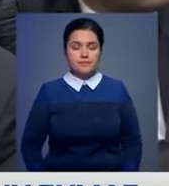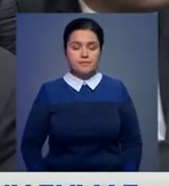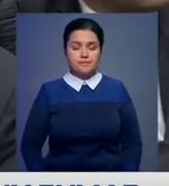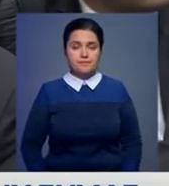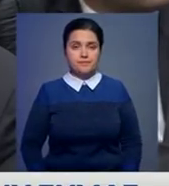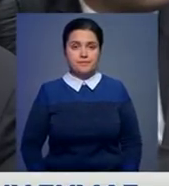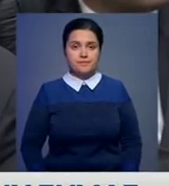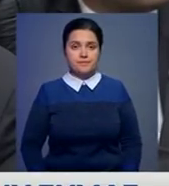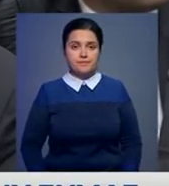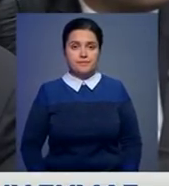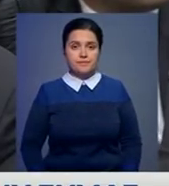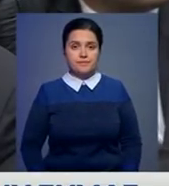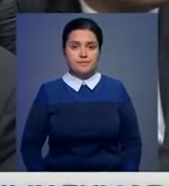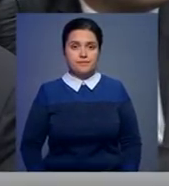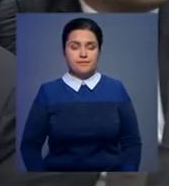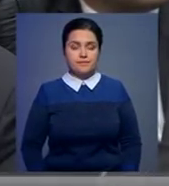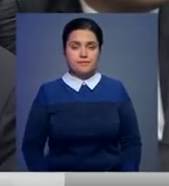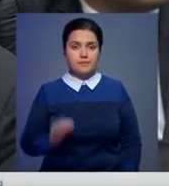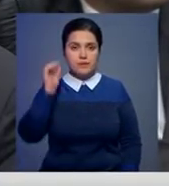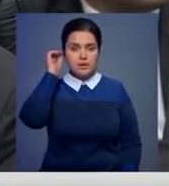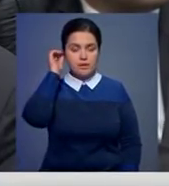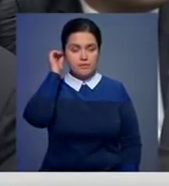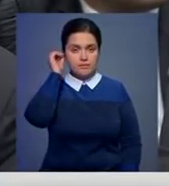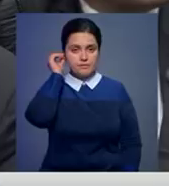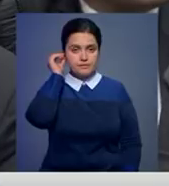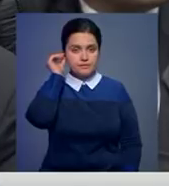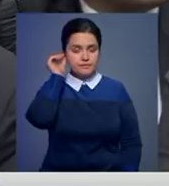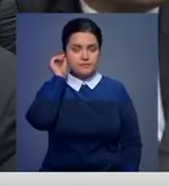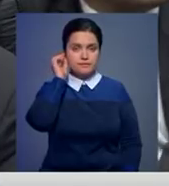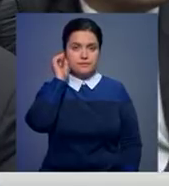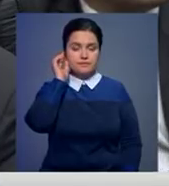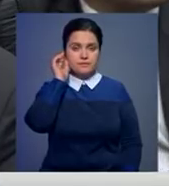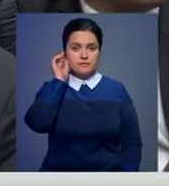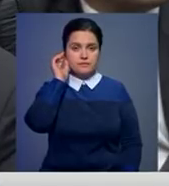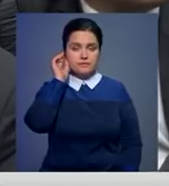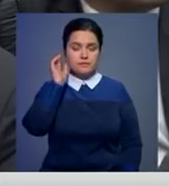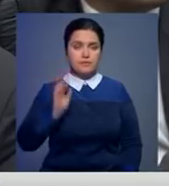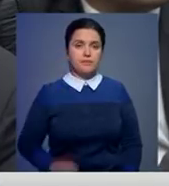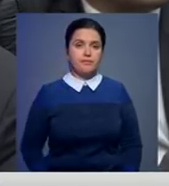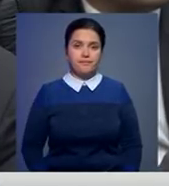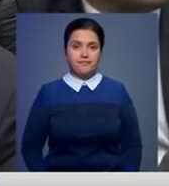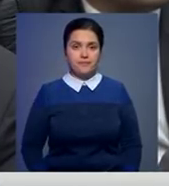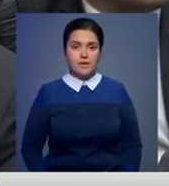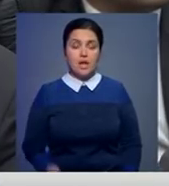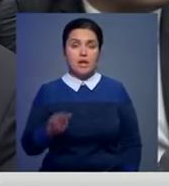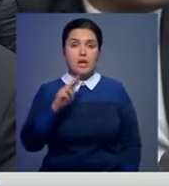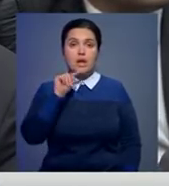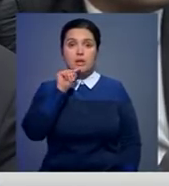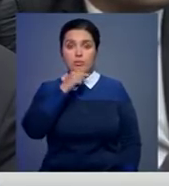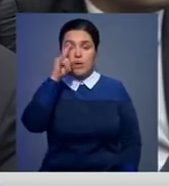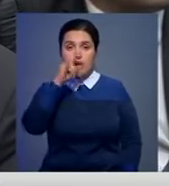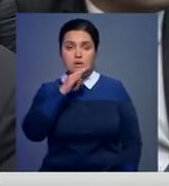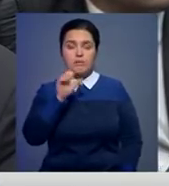Мы для экономики Казахстана выгодны с позиции того, что мы можем привлечь больше